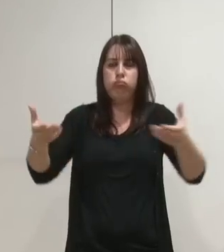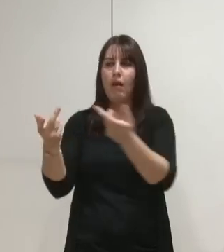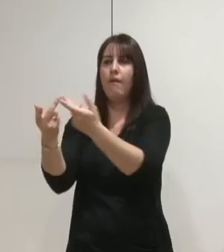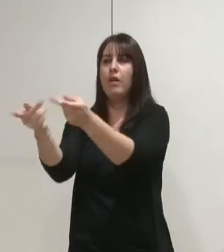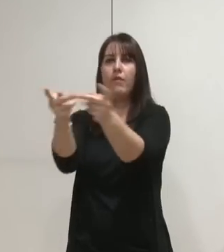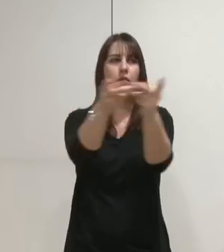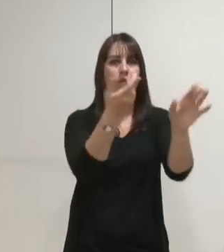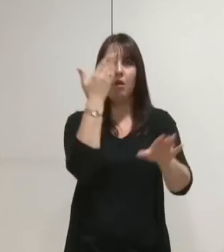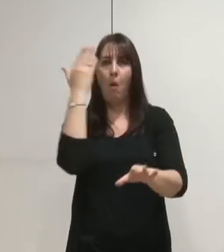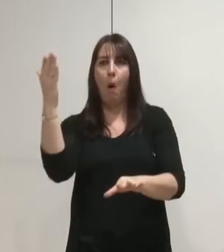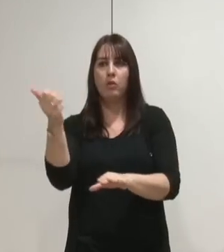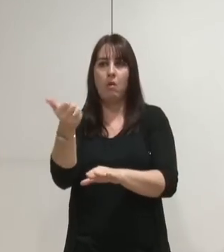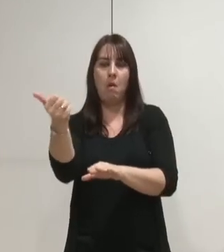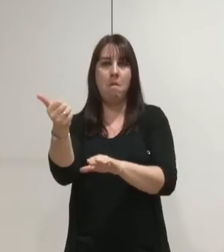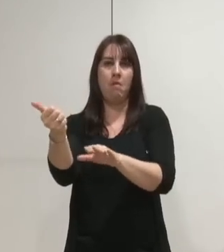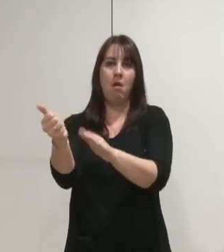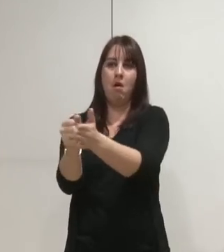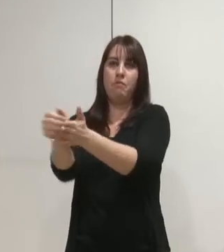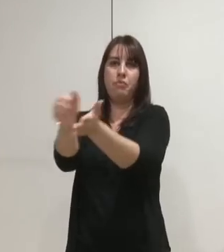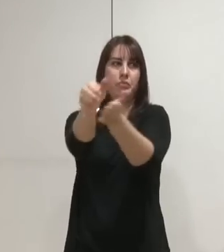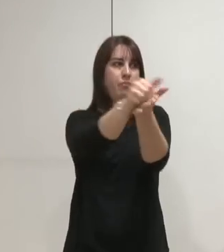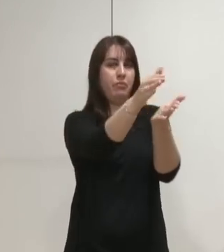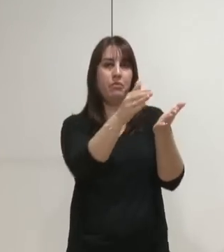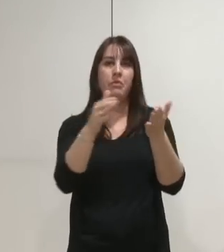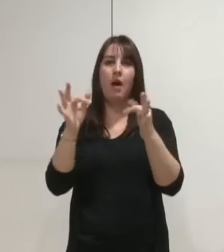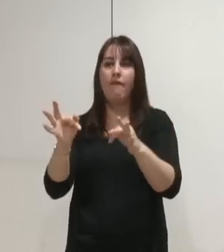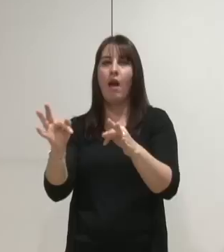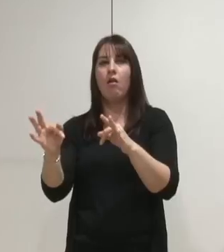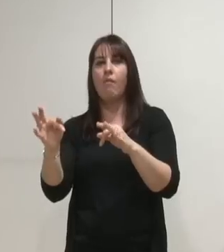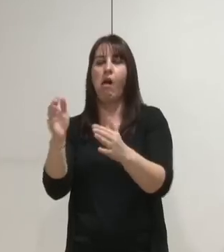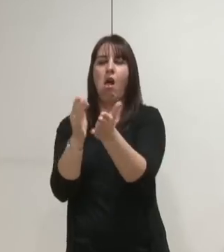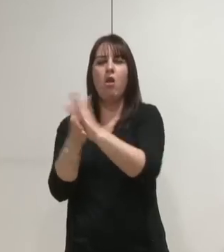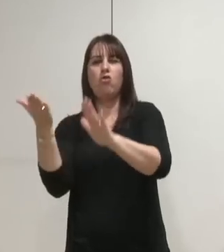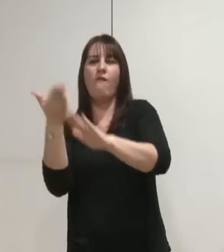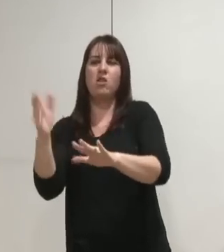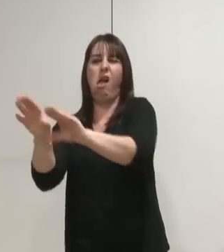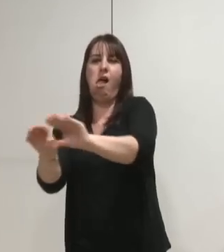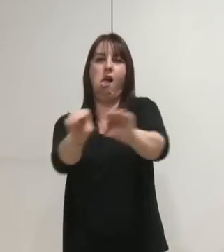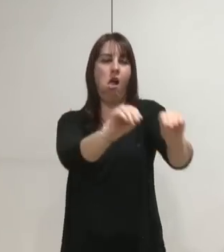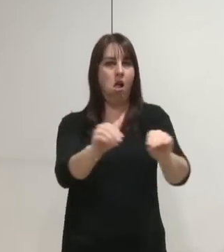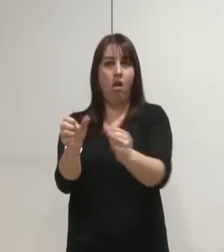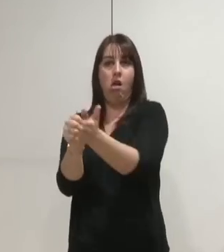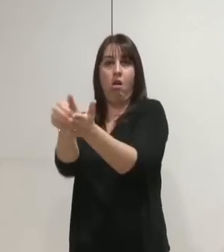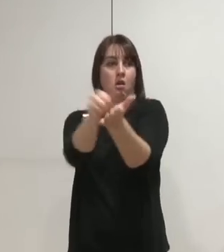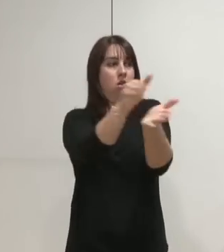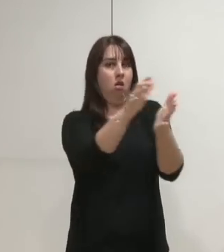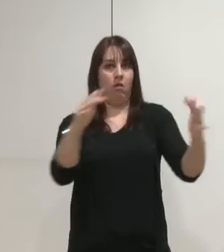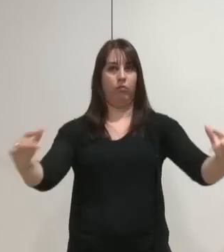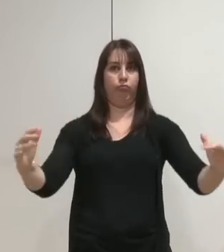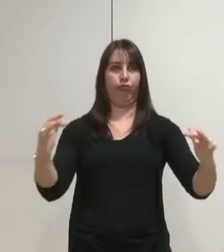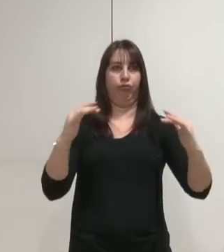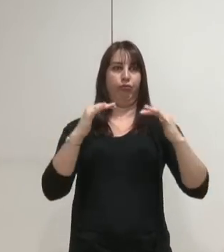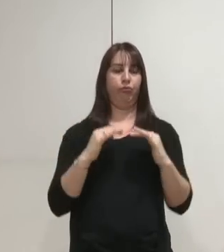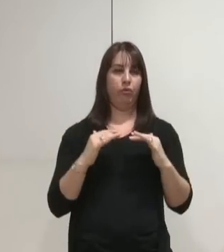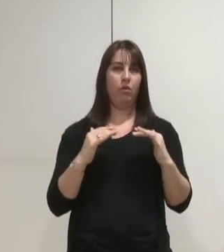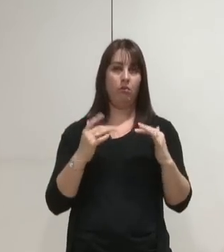l'agglomération procédent à l'évacuation de squat ou de campement installés sur leur territoire et pour notre part